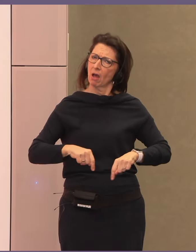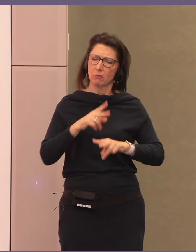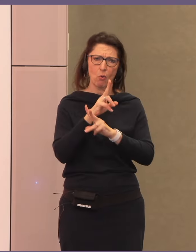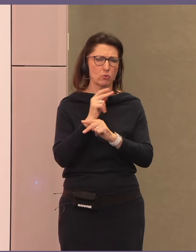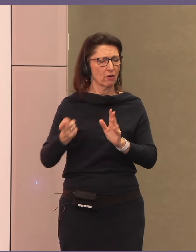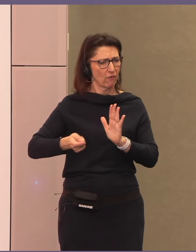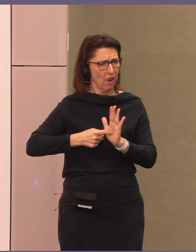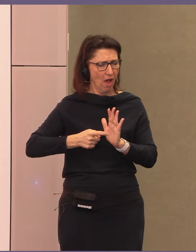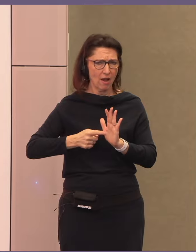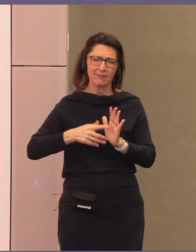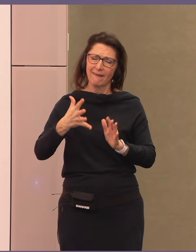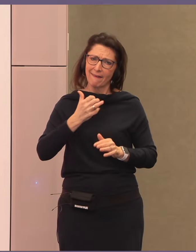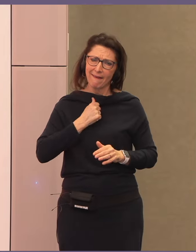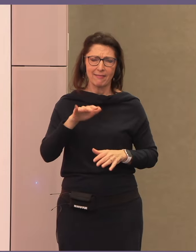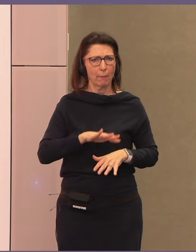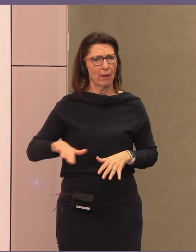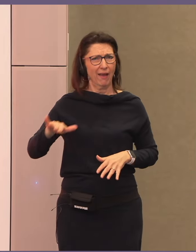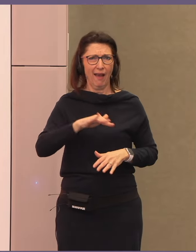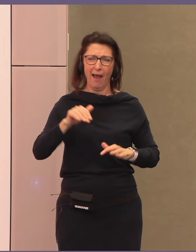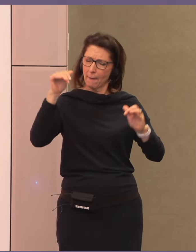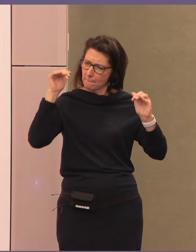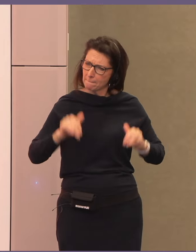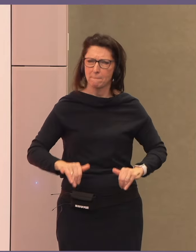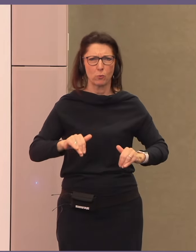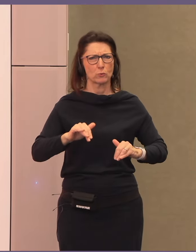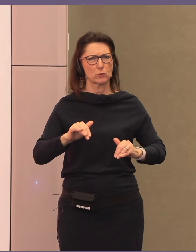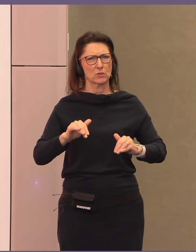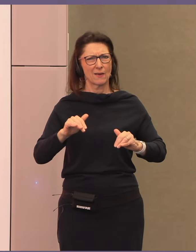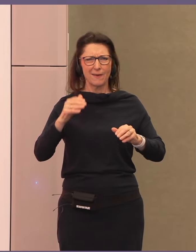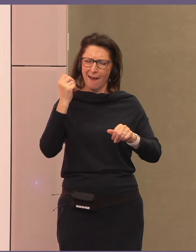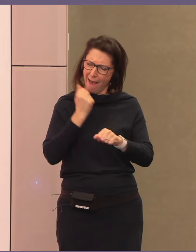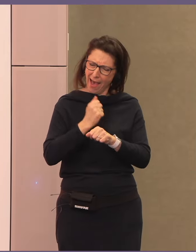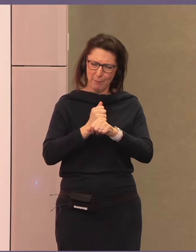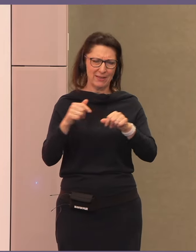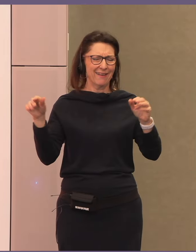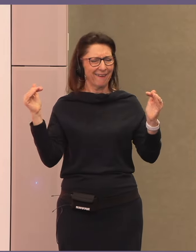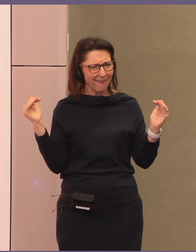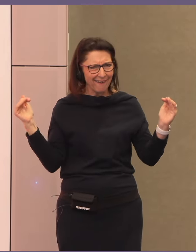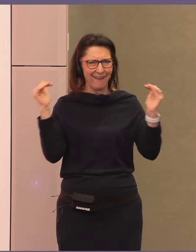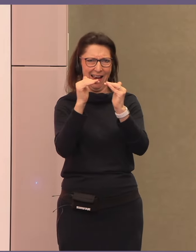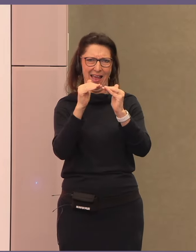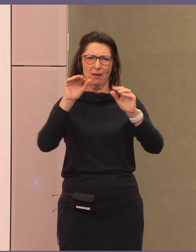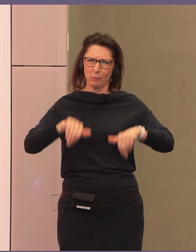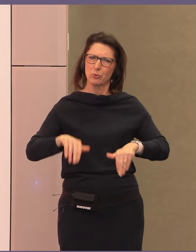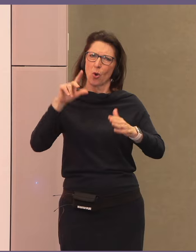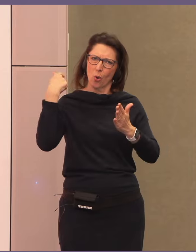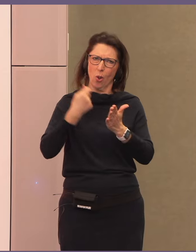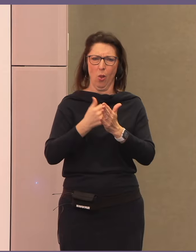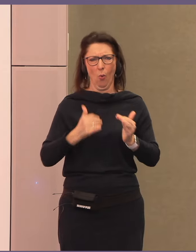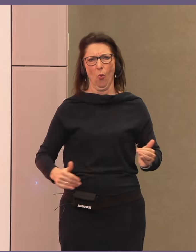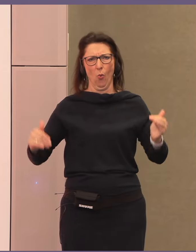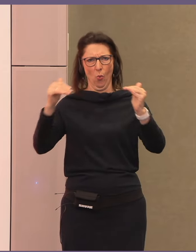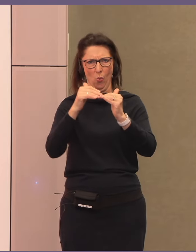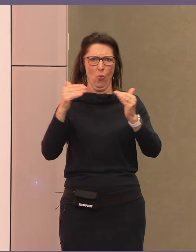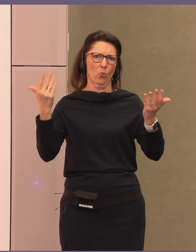dass wir endlich in diesem Bereich etwas weiterbringen. Das ist eine Grundvoraussetzung aus einem Rollenaufbruchsdenken heraus, dass wir